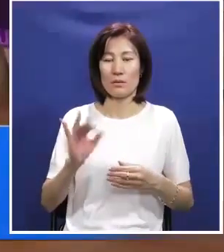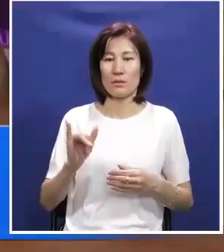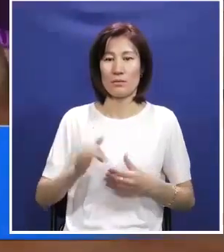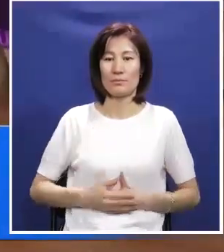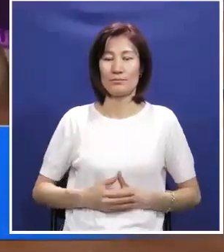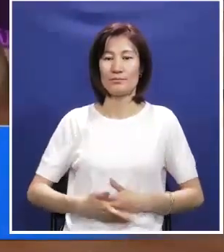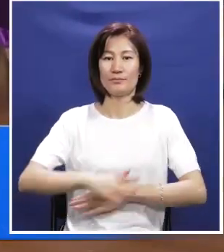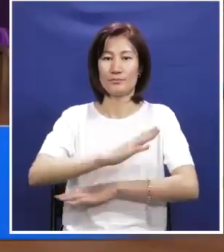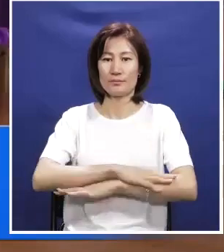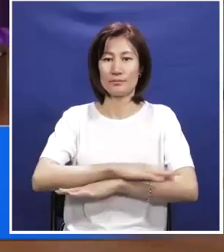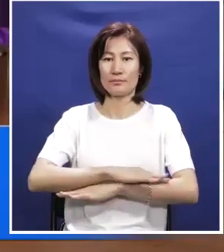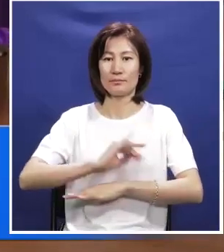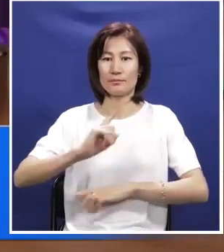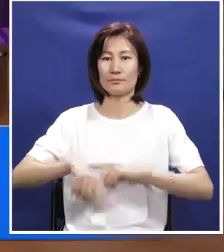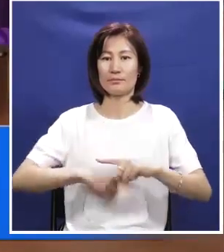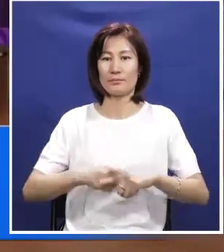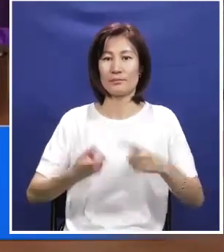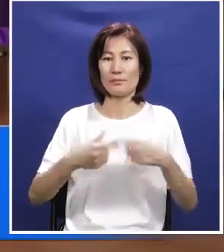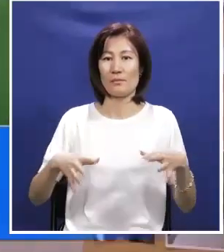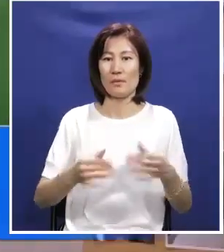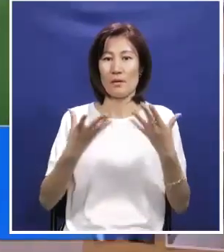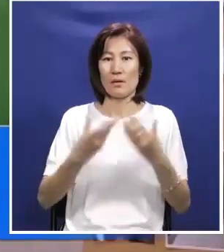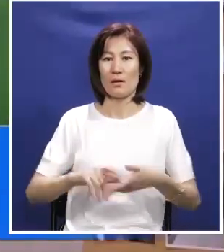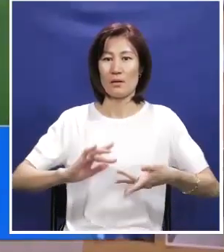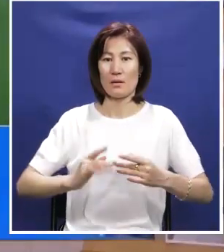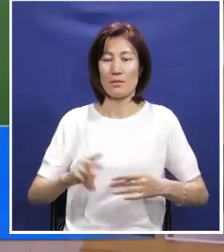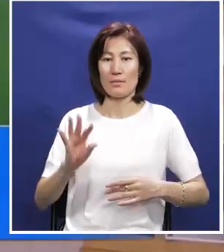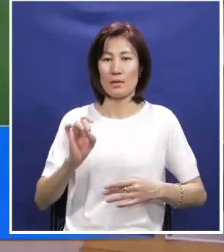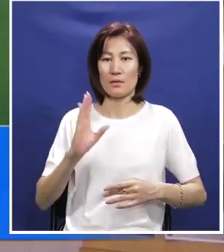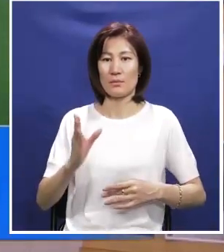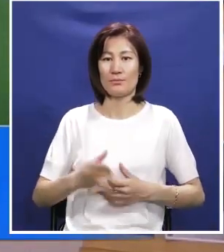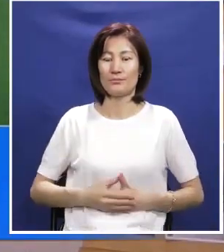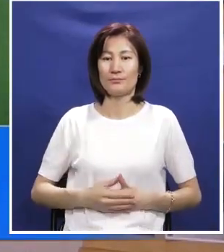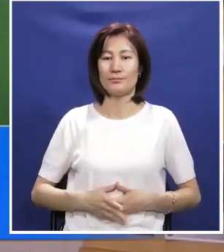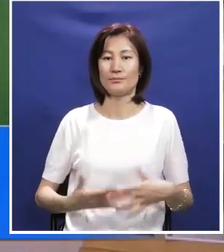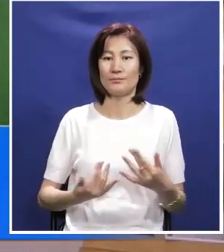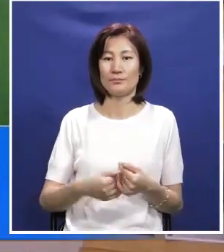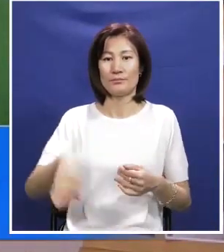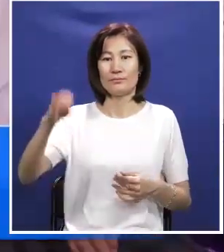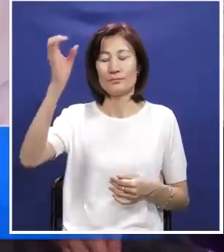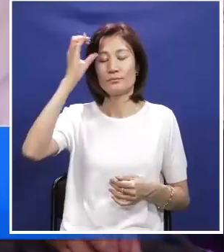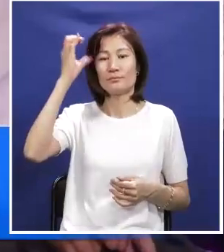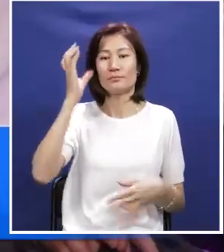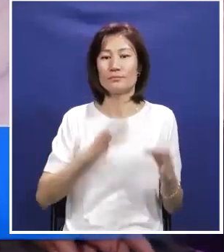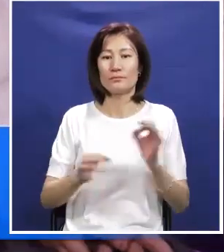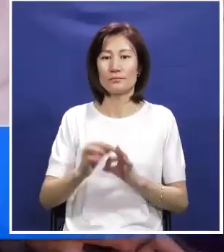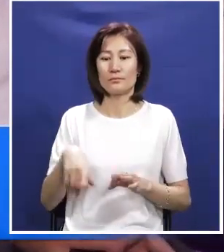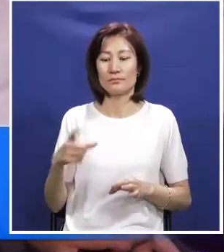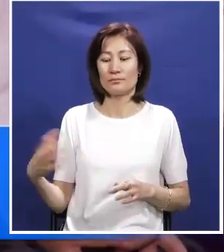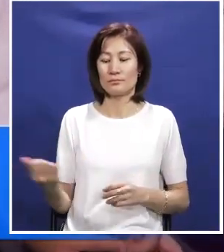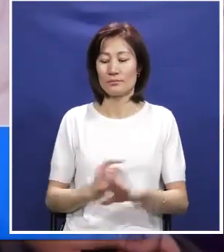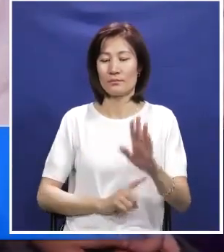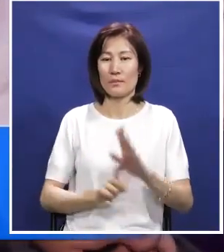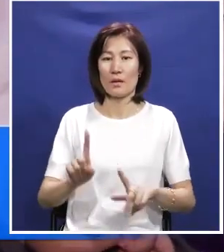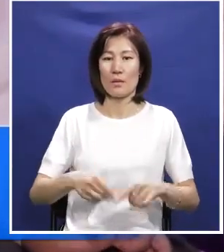мен тәрбиелеуде инновациялық ойын технологиясының элементтерін пайдалана отырып, жан-жақты білімді құзыретті тұлға етіп